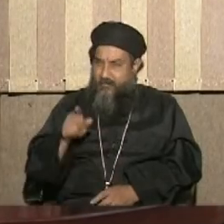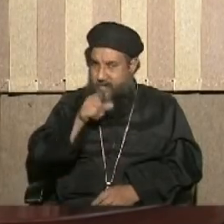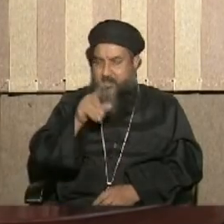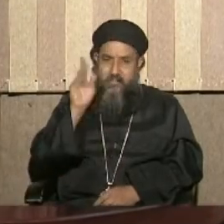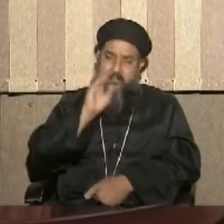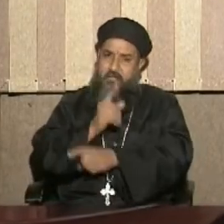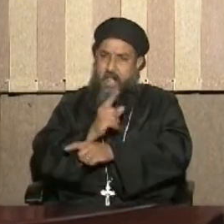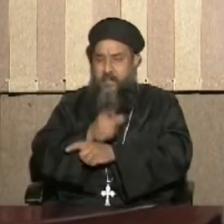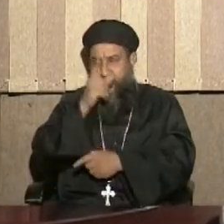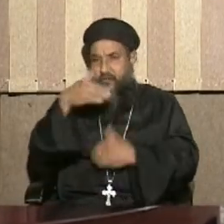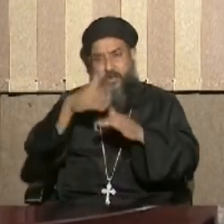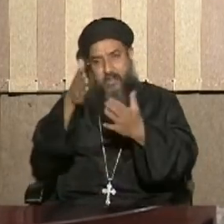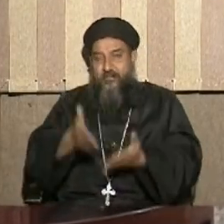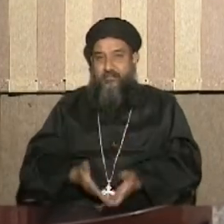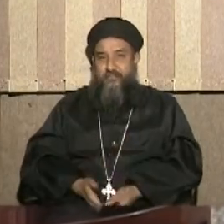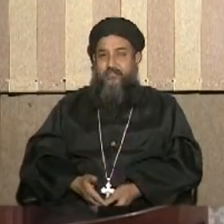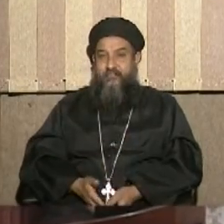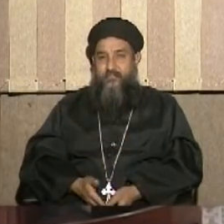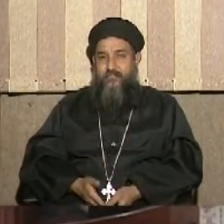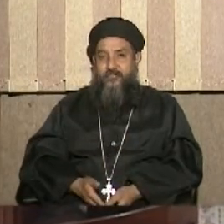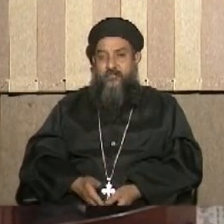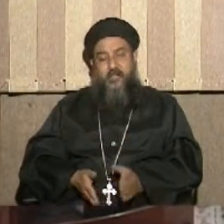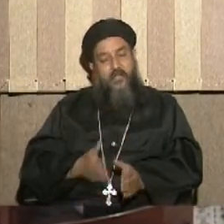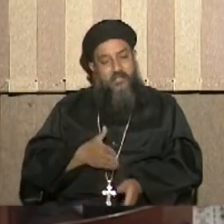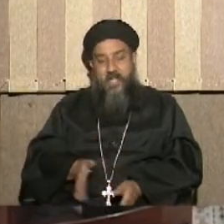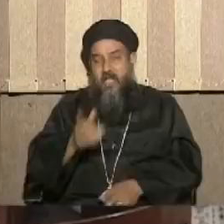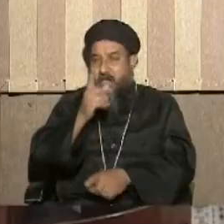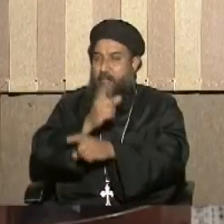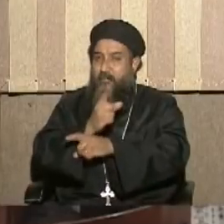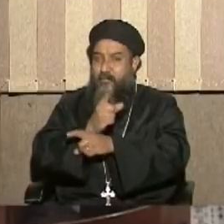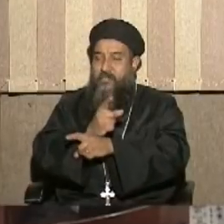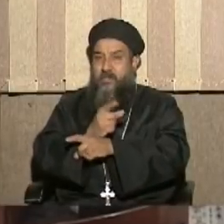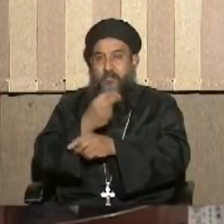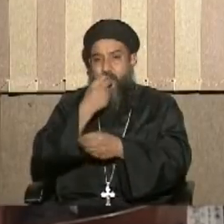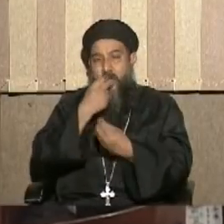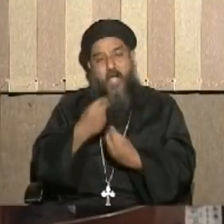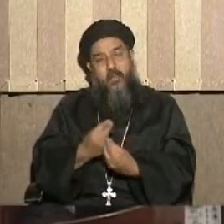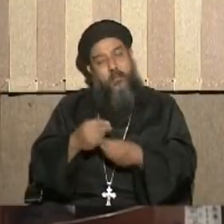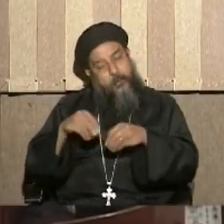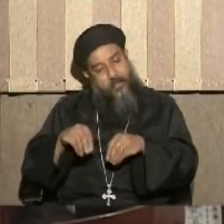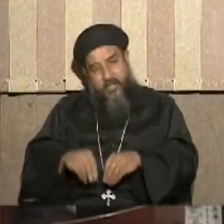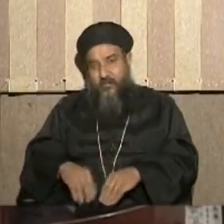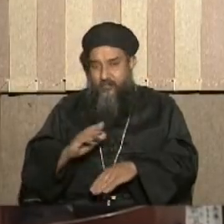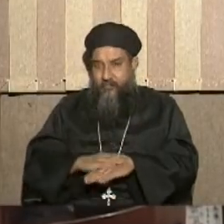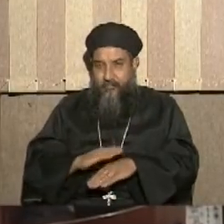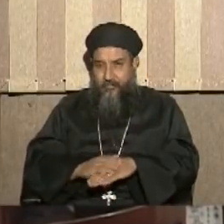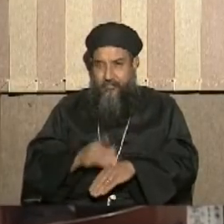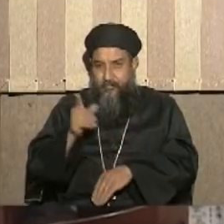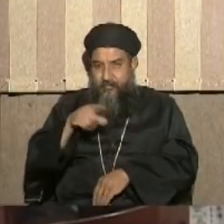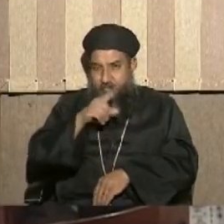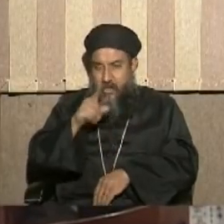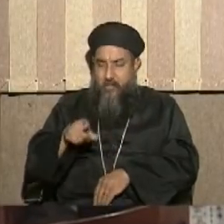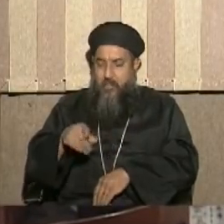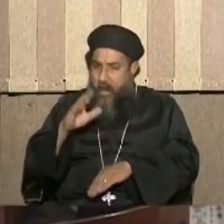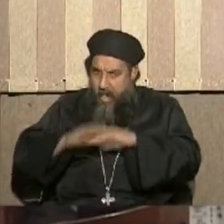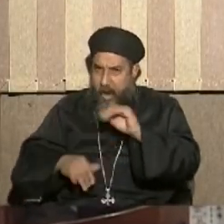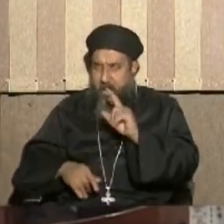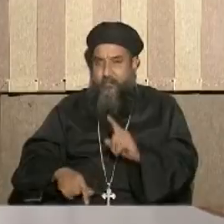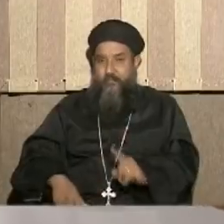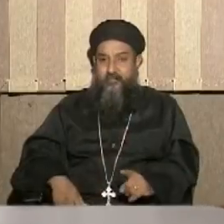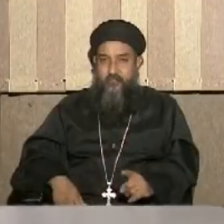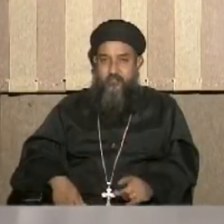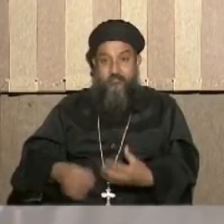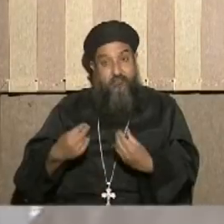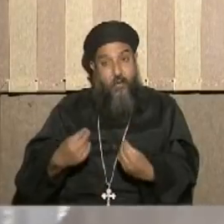دي طريقه تتعلموا بيها، ده اسلوب تقعدوا بيه قدام معلمكم ارسانيوس. اذا استمريتوا على الطريقه دي انا ليا تصرف